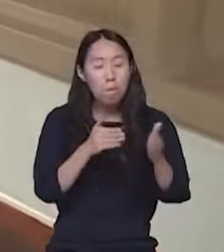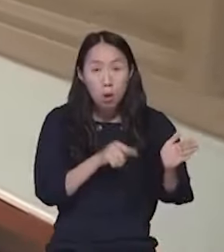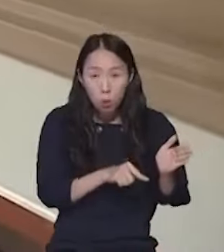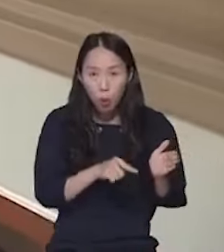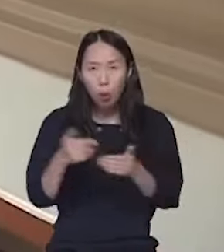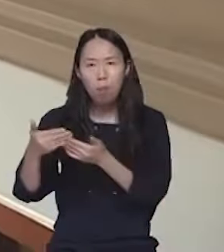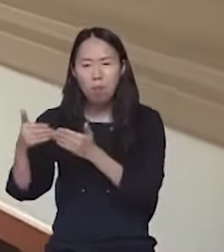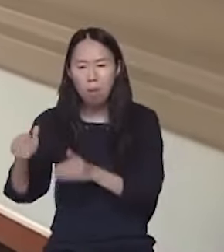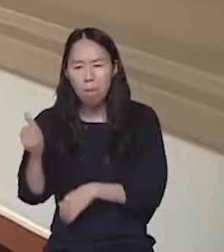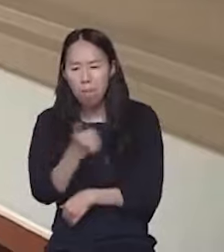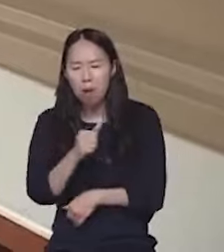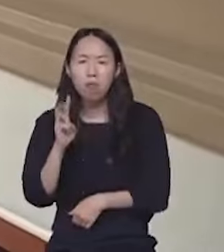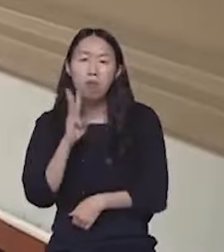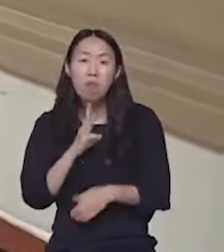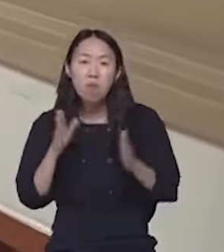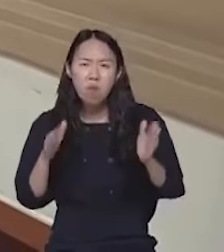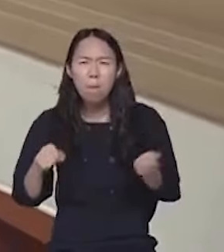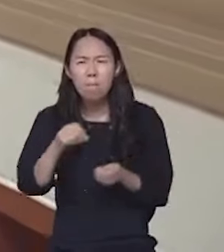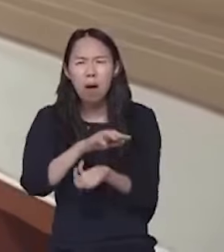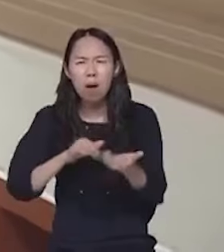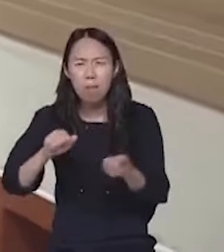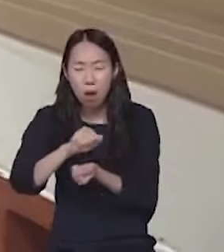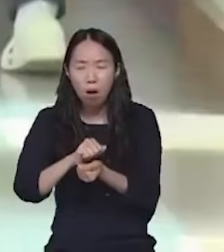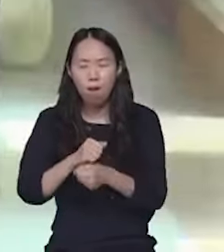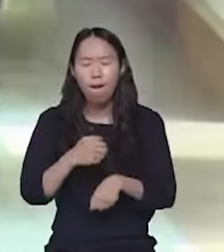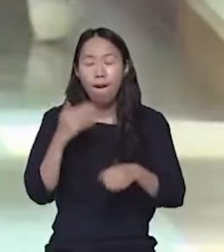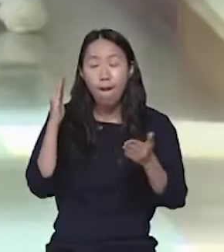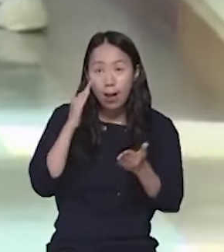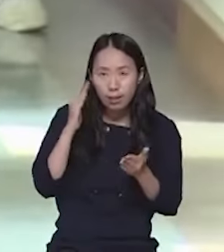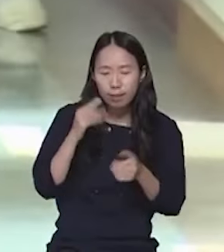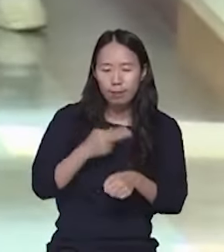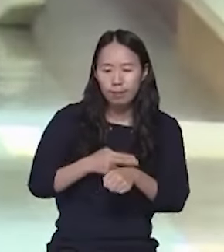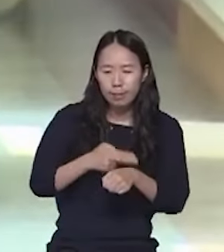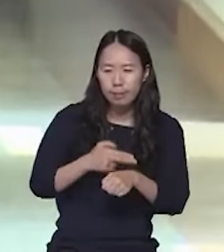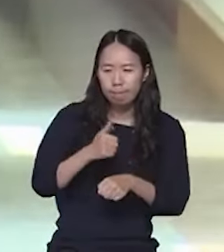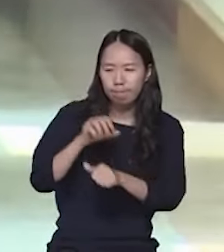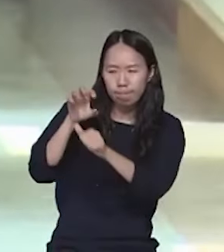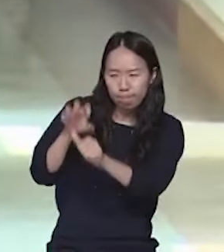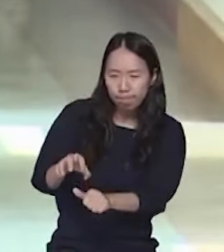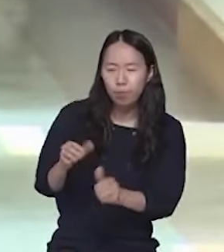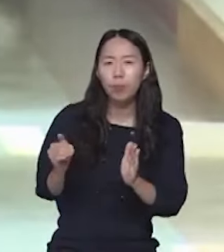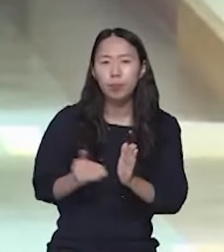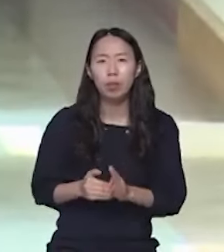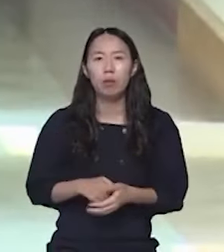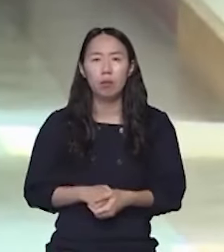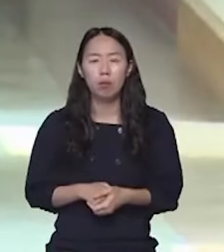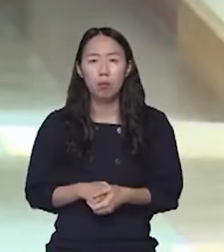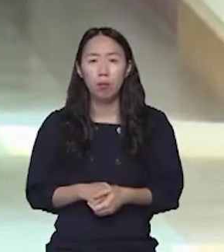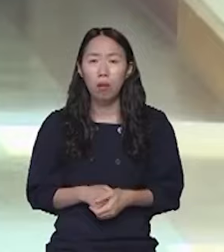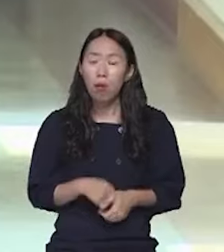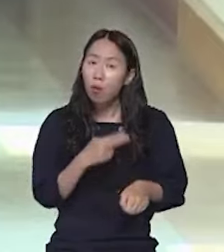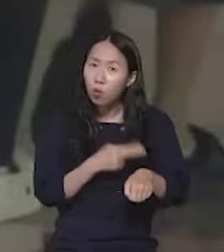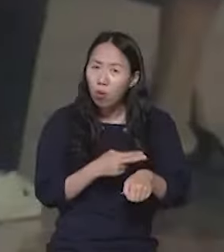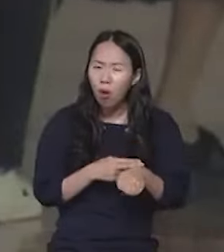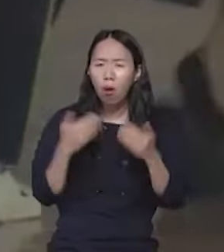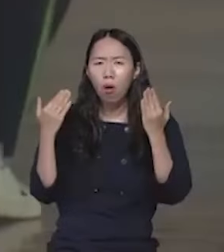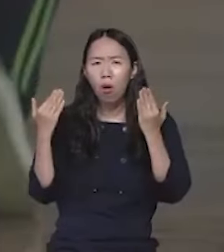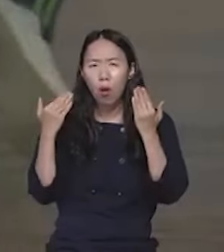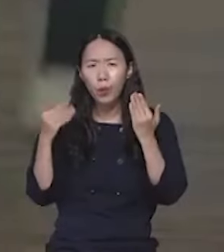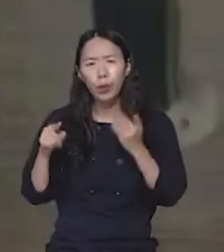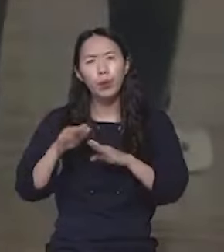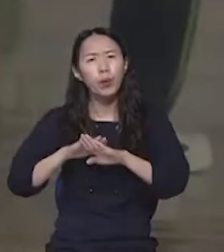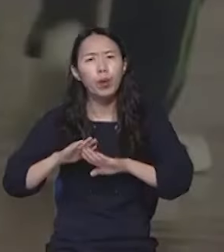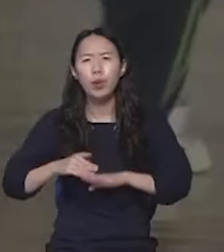3분간 난동을 부리다 선생님과 학생들에 의해 제압됐습니다. 교사들은 학교 측이 제대로 대처하지 않았다며